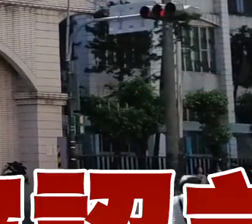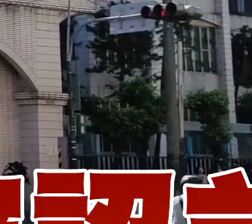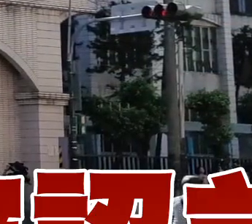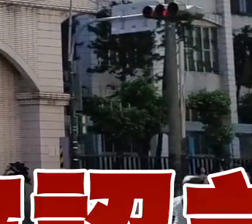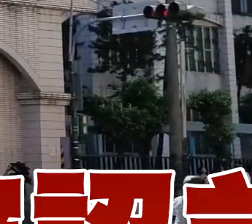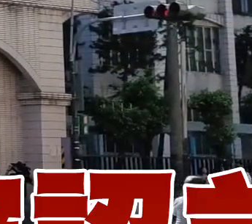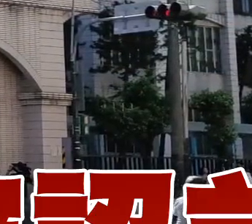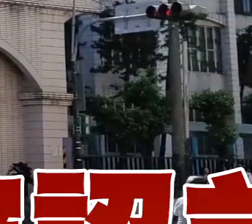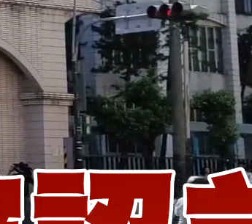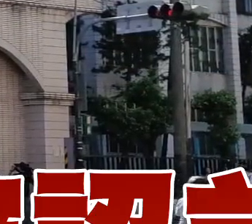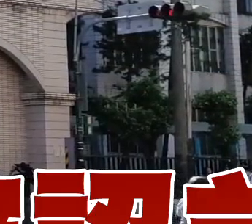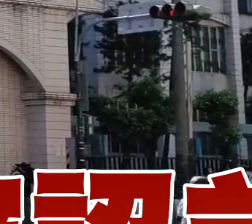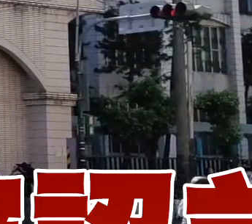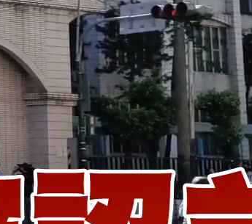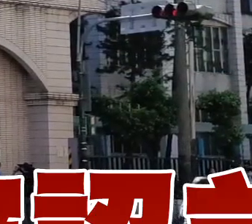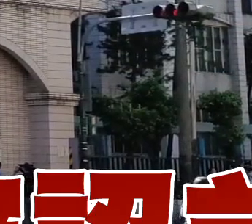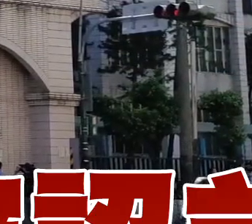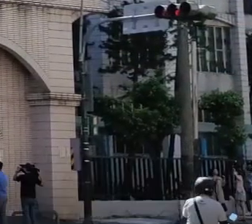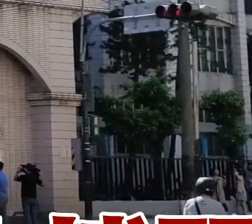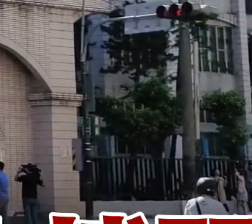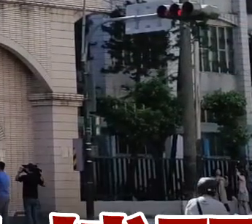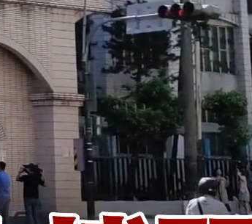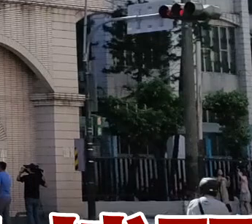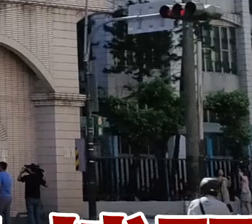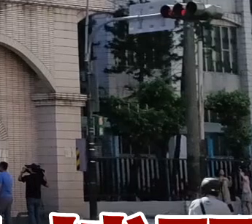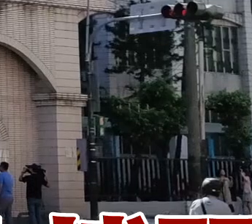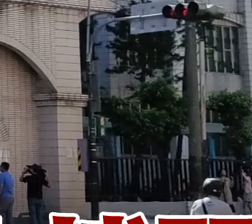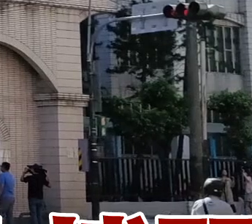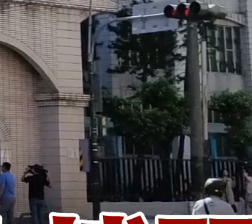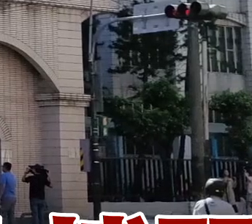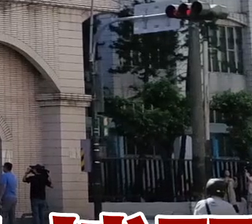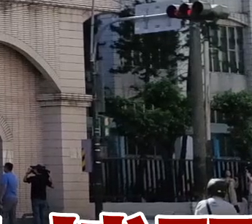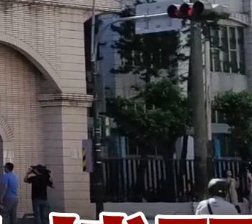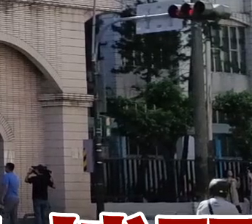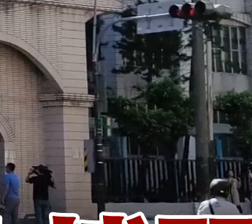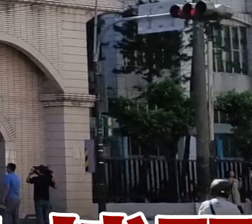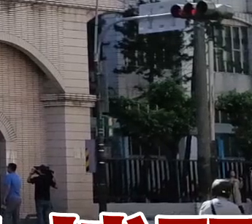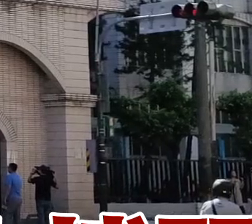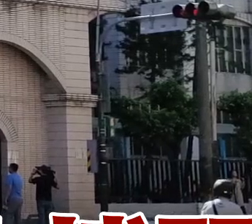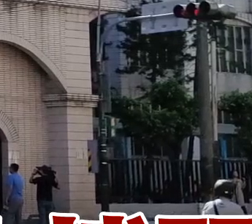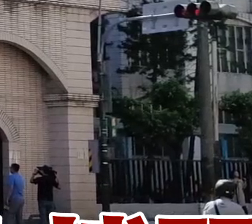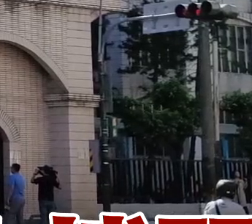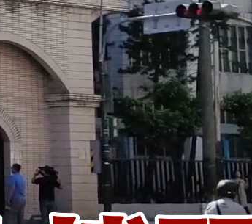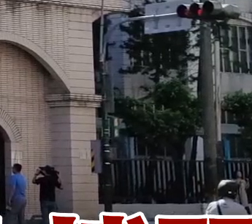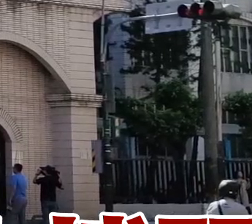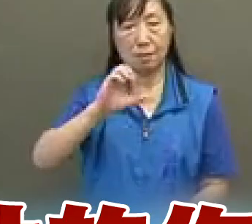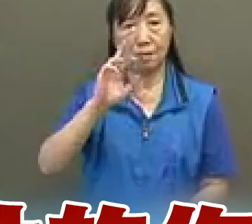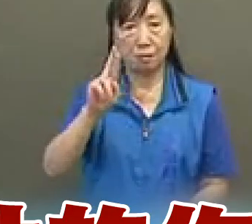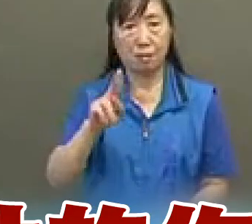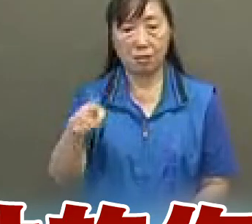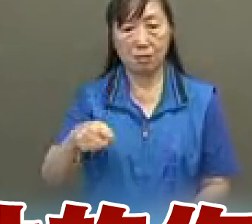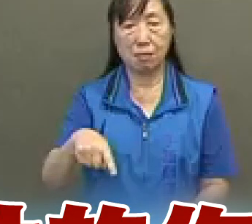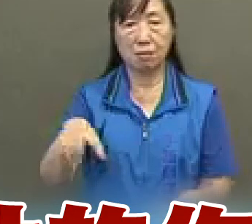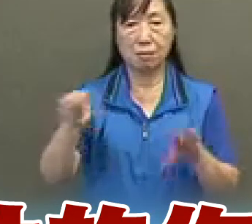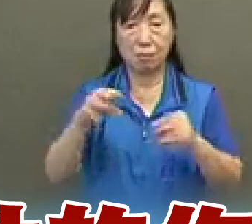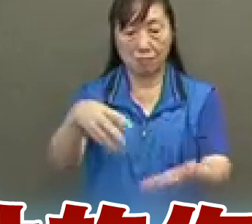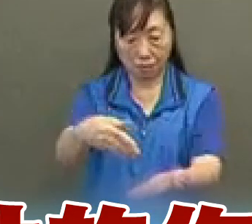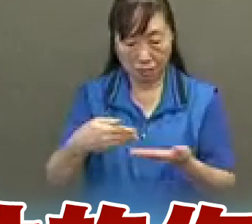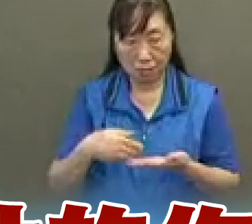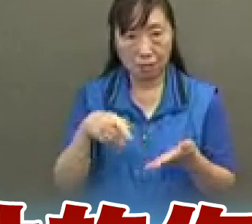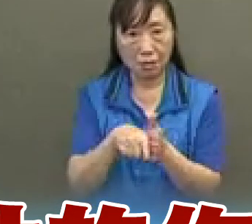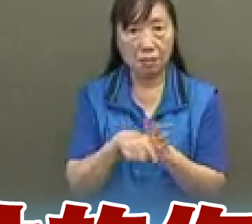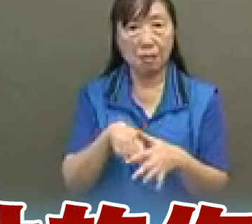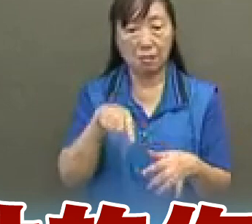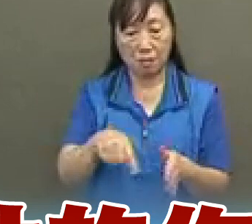在 PCR 没有确认前就读的班级、安心班、补习班，我们都先采取